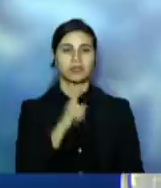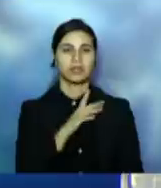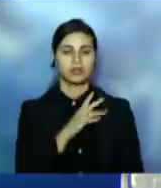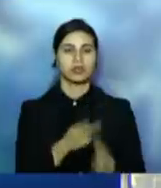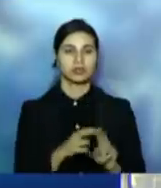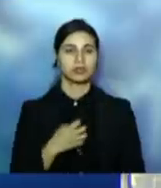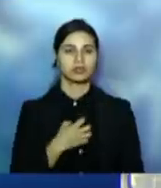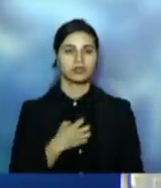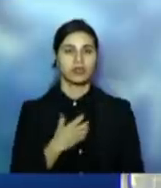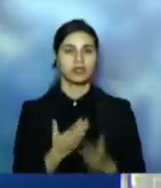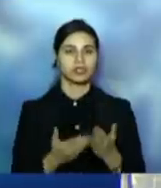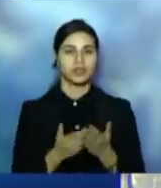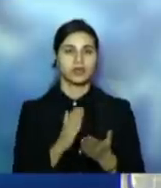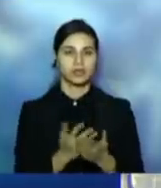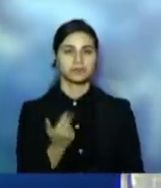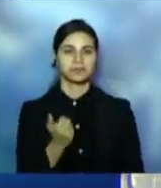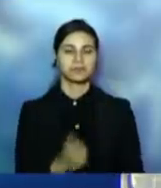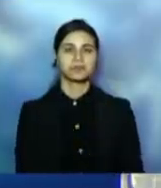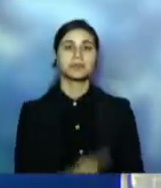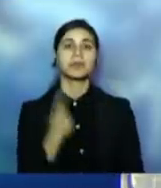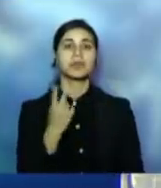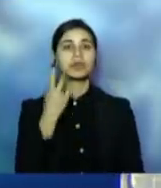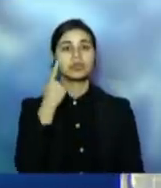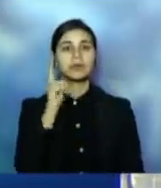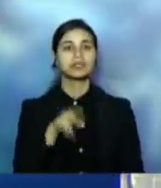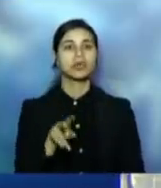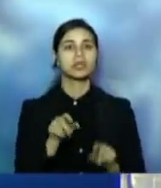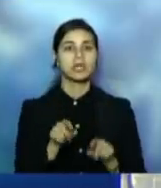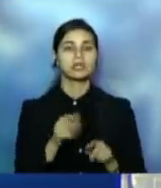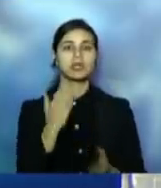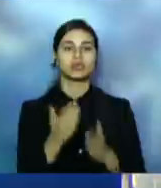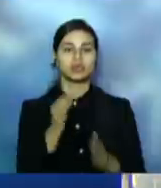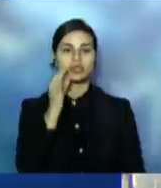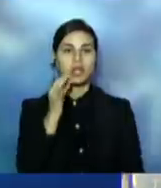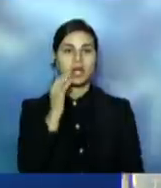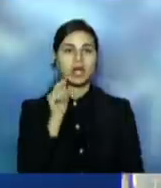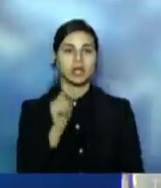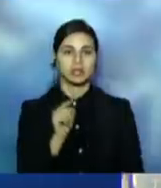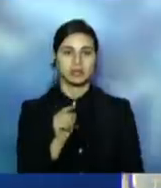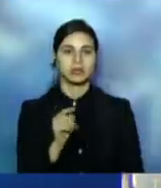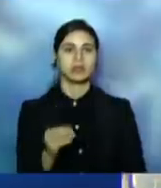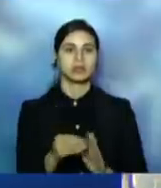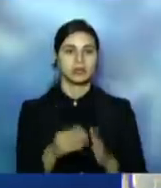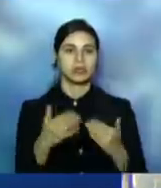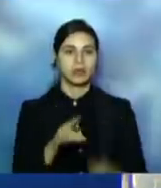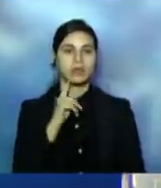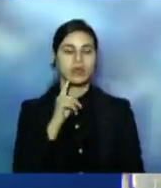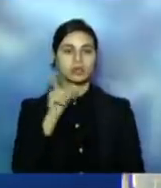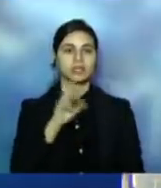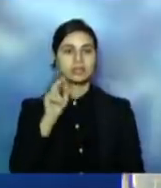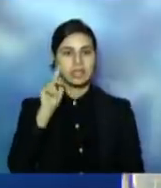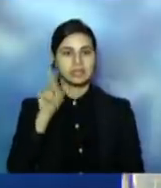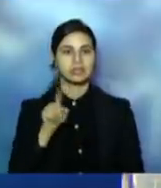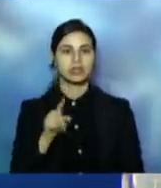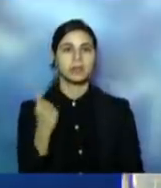იმიტომ რომ ეს მნიშვნელოვანი რეკომენდაცია. პირველი, რაც უნდა ვიცოდეთ, თუ შაქრიანი დიაბეტი დადგენილი აქვს მოზარდს და იცის, რომ